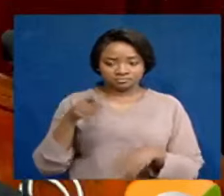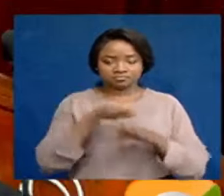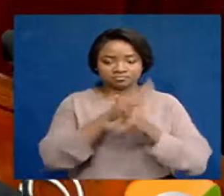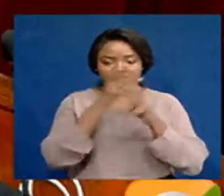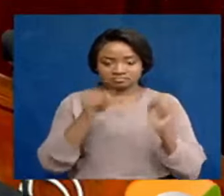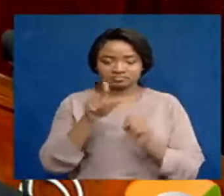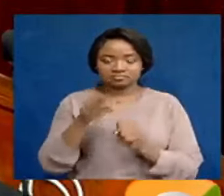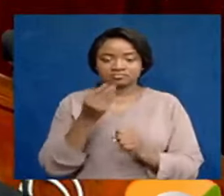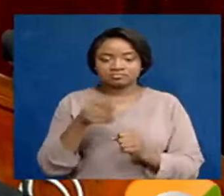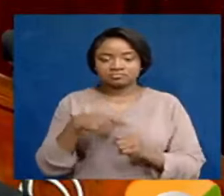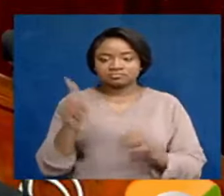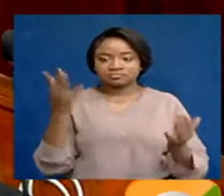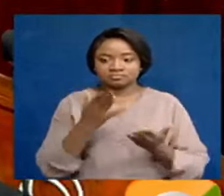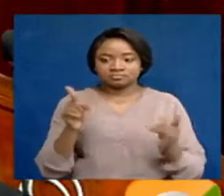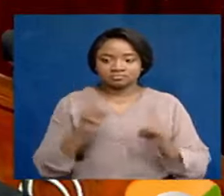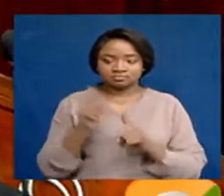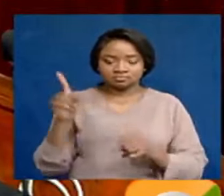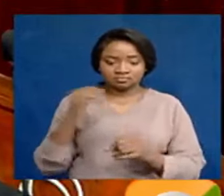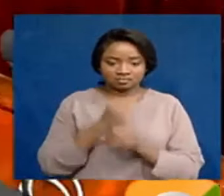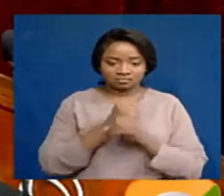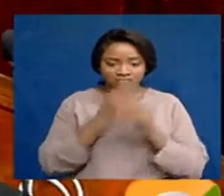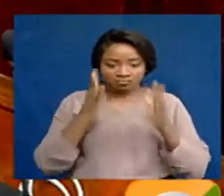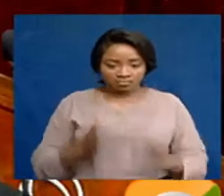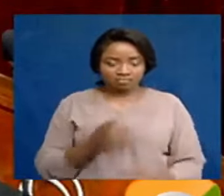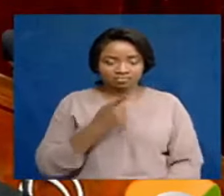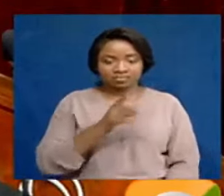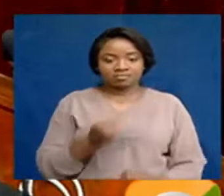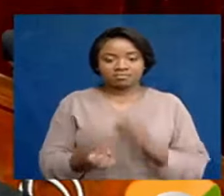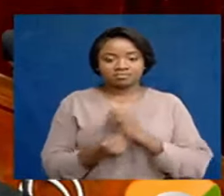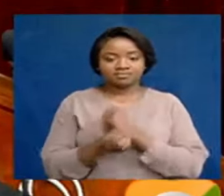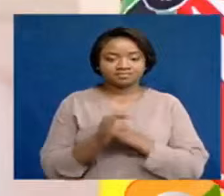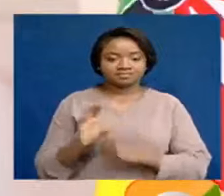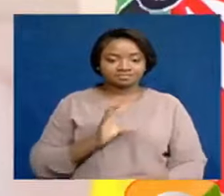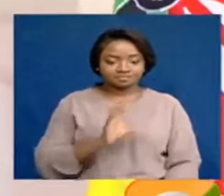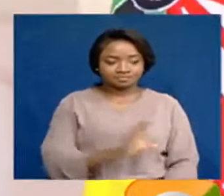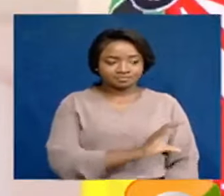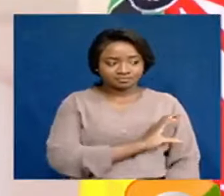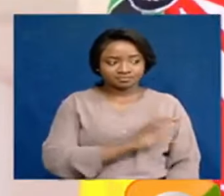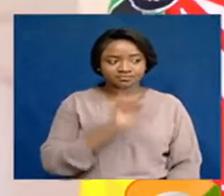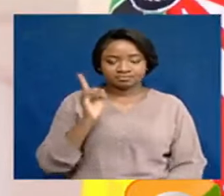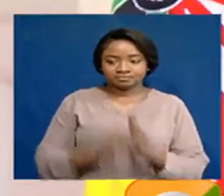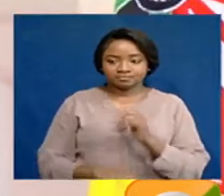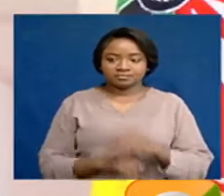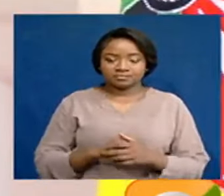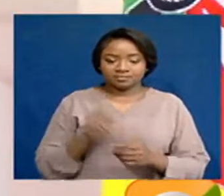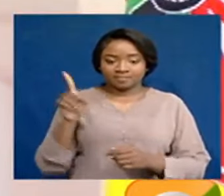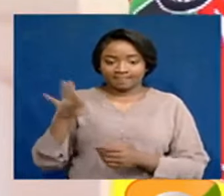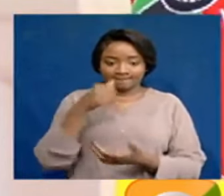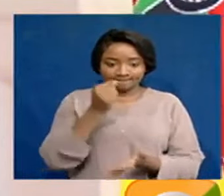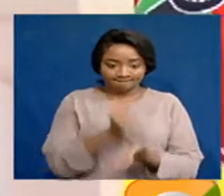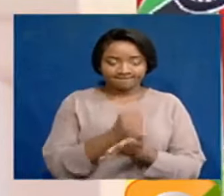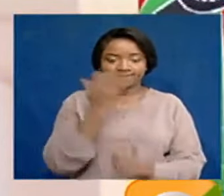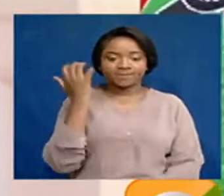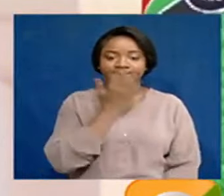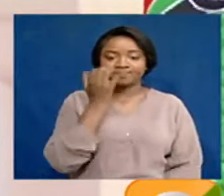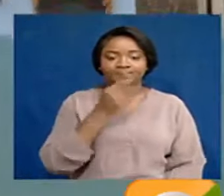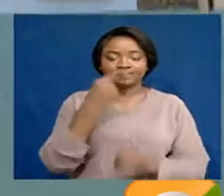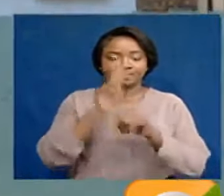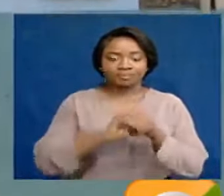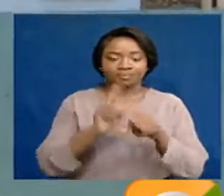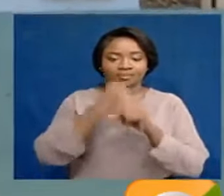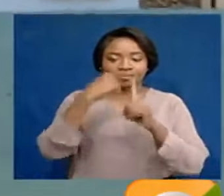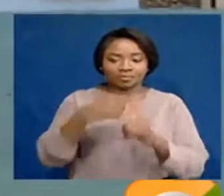Wafanyakazi wa afisi hiyo wakieleza kamati ya bunge ya usalama na usimamizi wa kitaifa kwamba afisi hiyo ya Gachagua ilitumia shilingi milioni 400